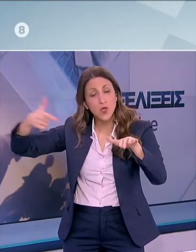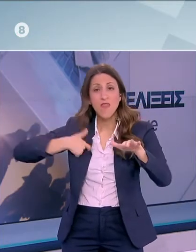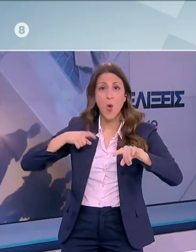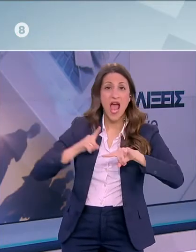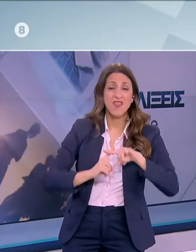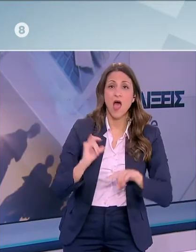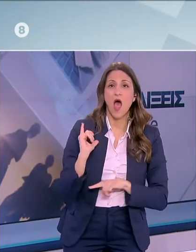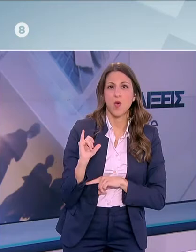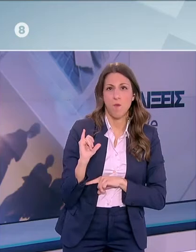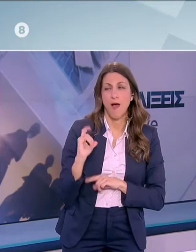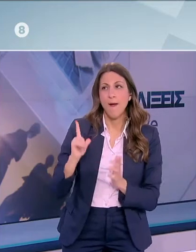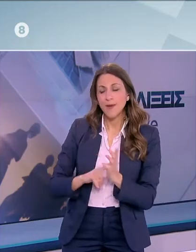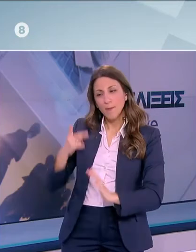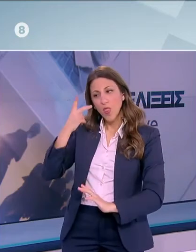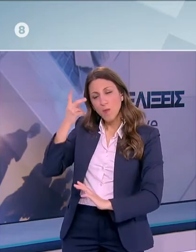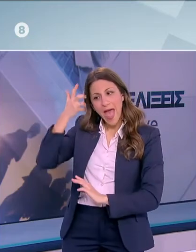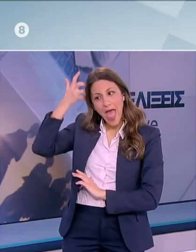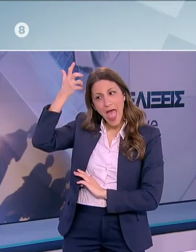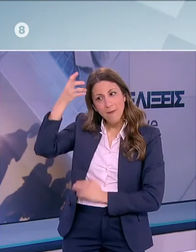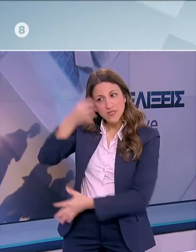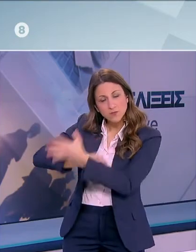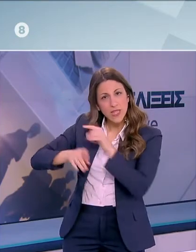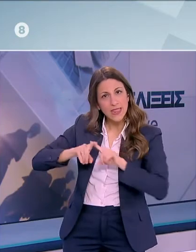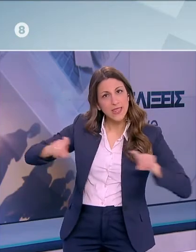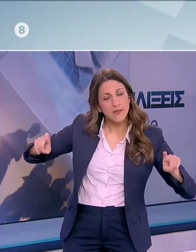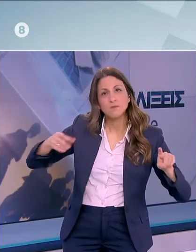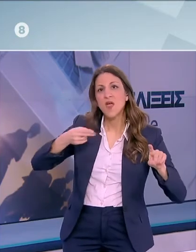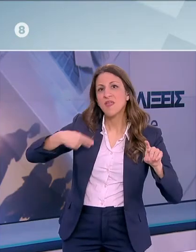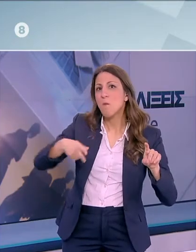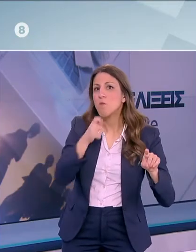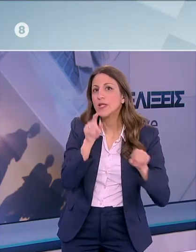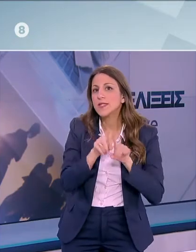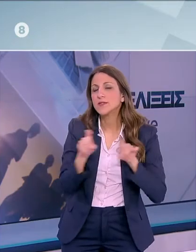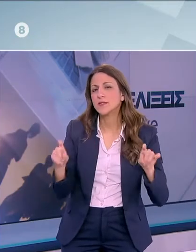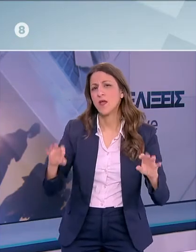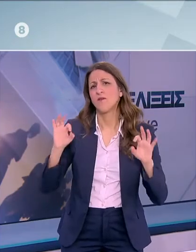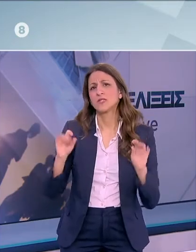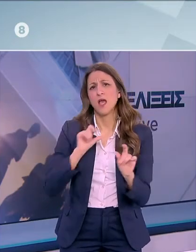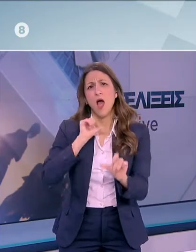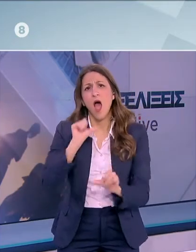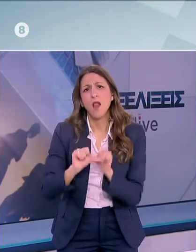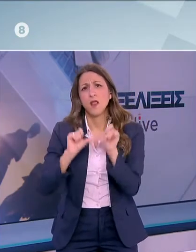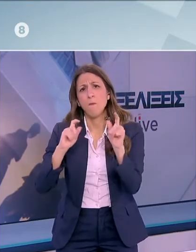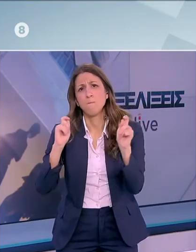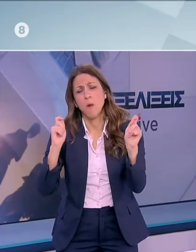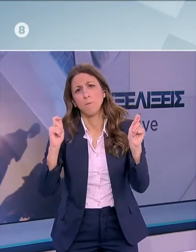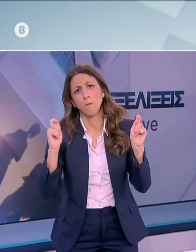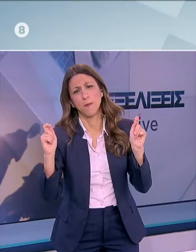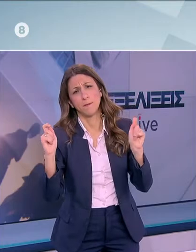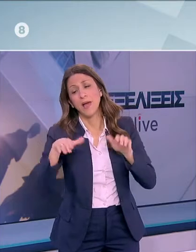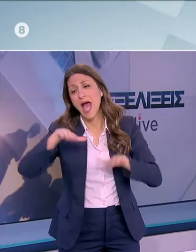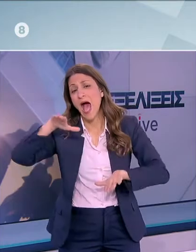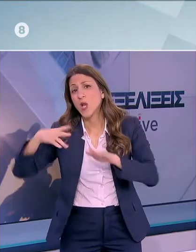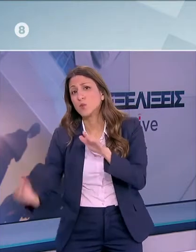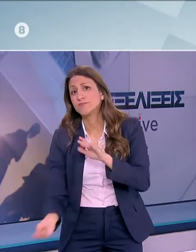επιστήμη, τον σεβασμό και την αλληλεγγύη μεταξύ κρατών. Προφανώς, παρόμοιοι χάρτες θα αναθεωρούνται με βάση επιστημονικές γνώσεις, τα